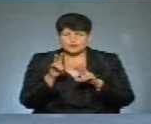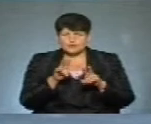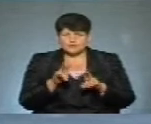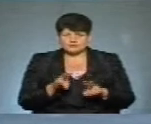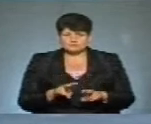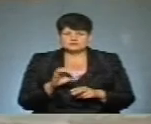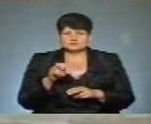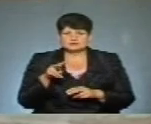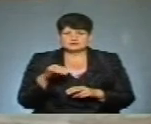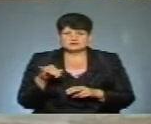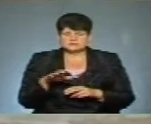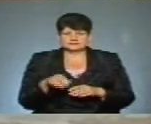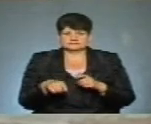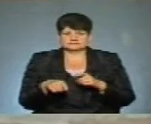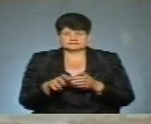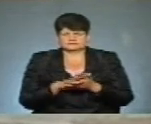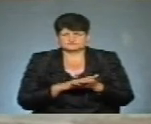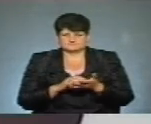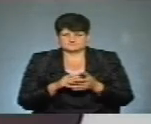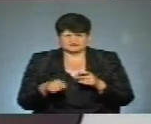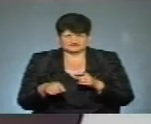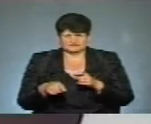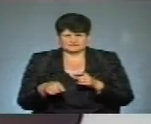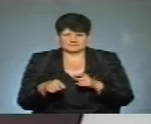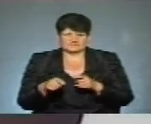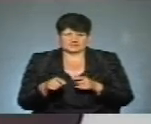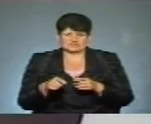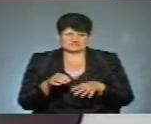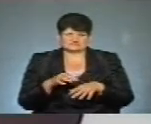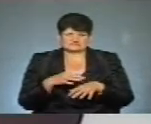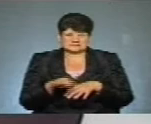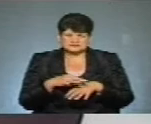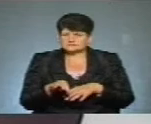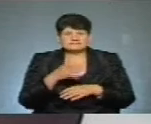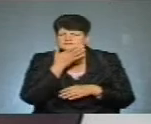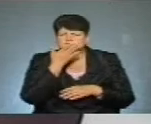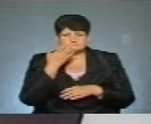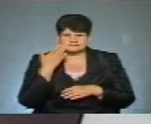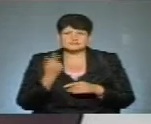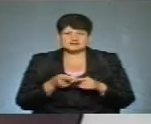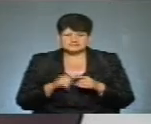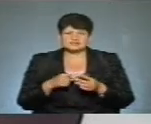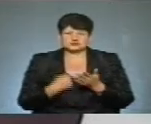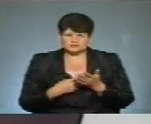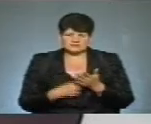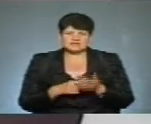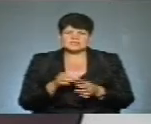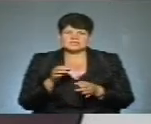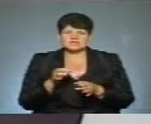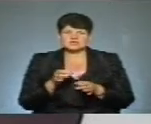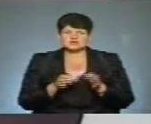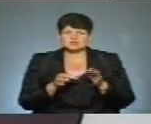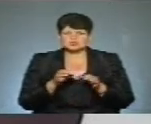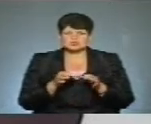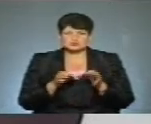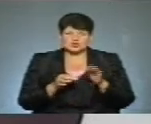слідів насильницької смерті та тілесних ушкоджень правоохоронці не виявили. Це підтвердила і судово-медична експертиза. Відомості